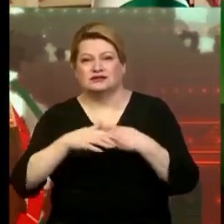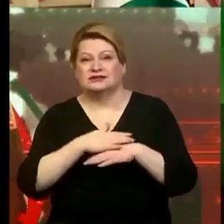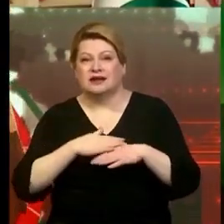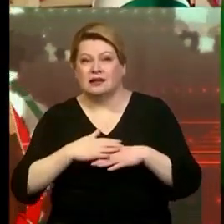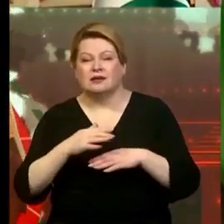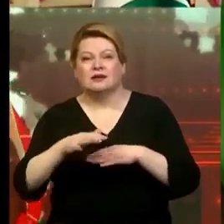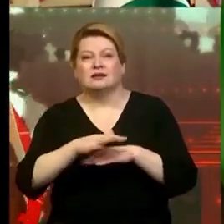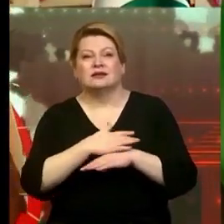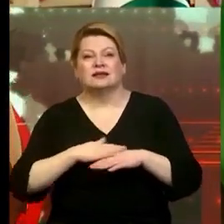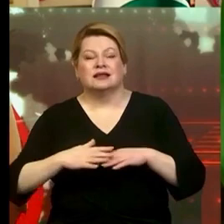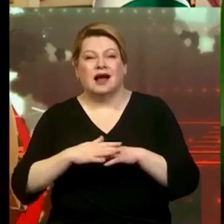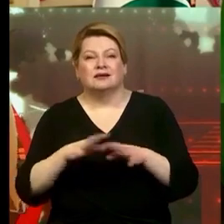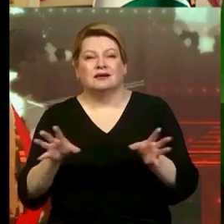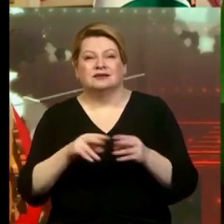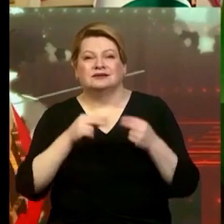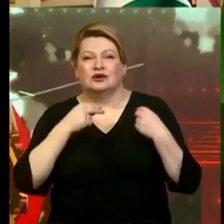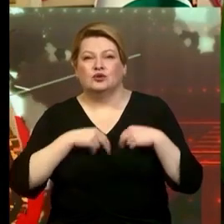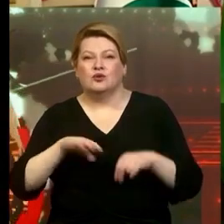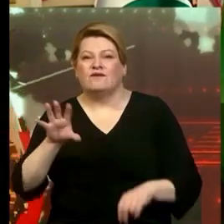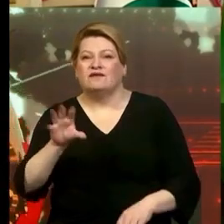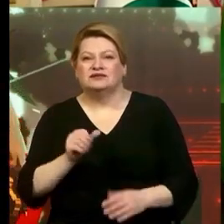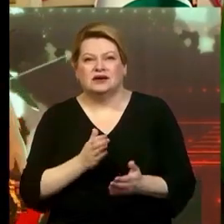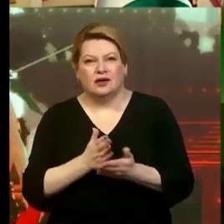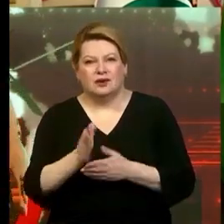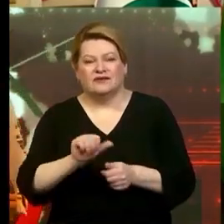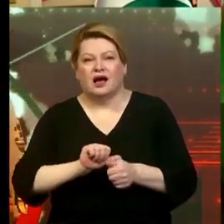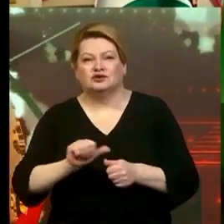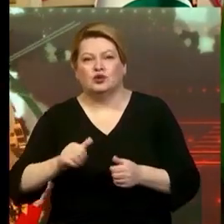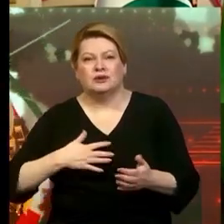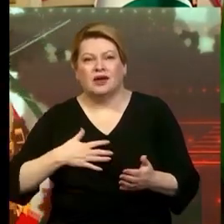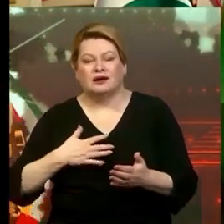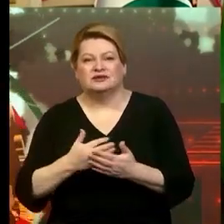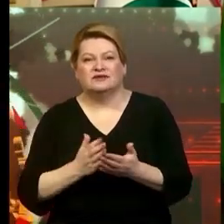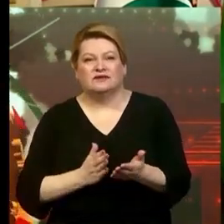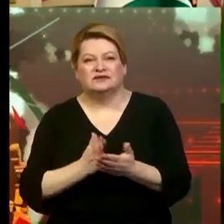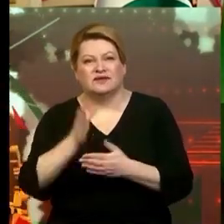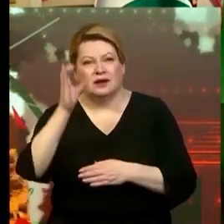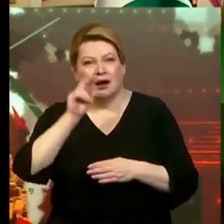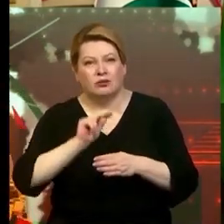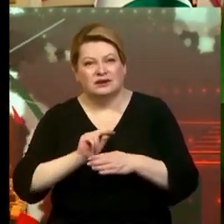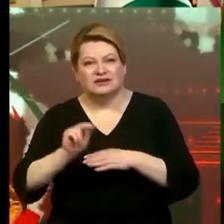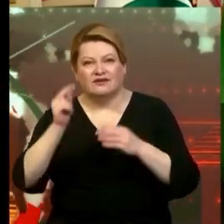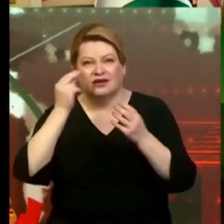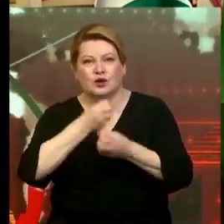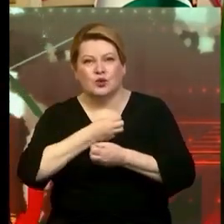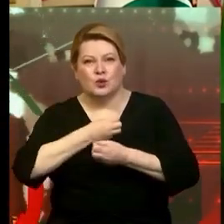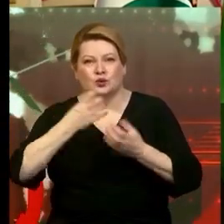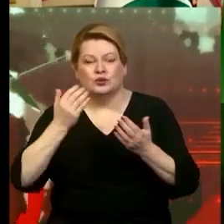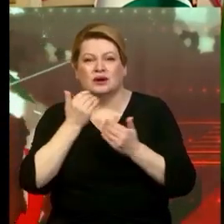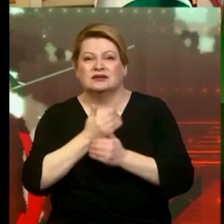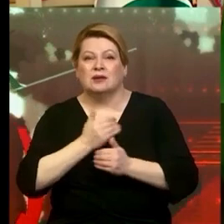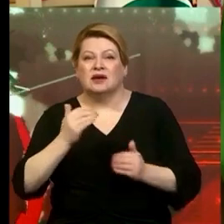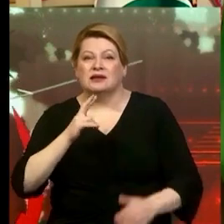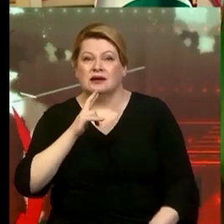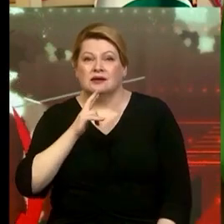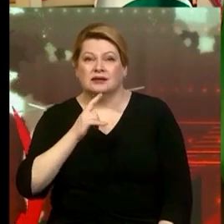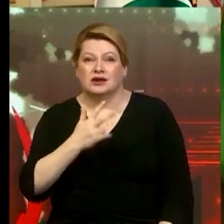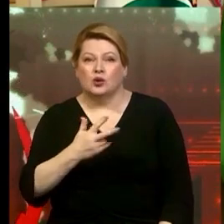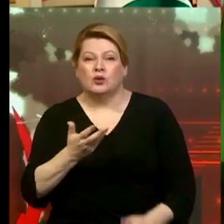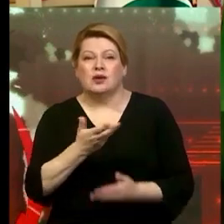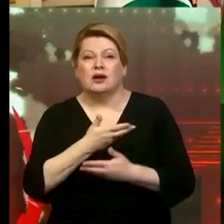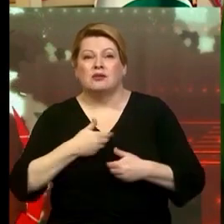страны сотрудничают во всех направлениях, особенно активно в сфере образования и культуры. За последние 3 года